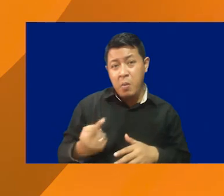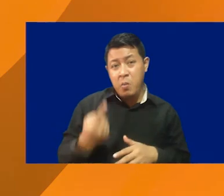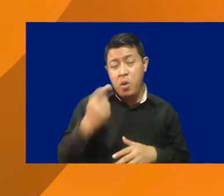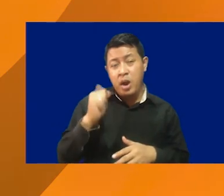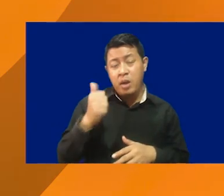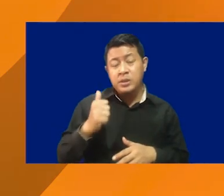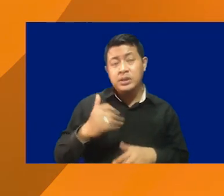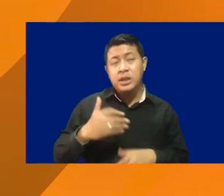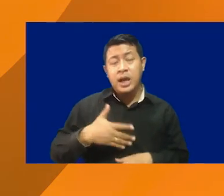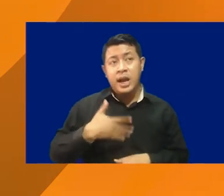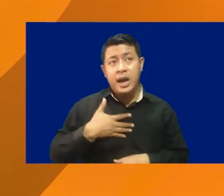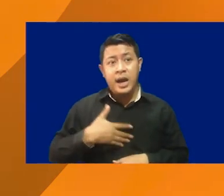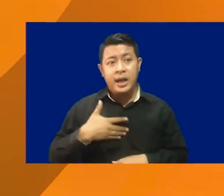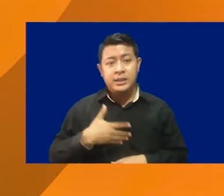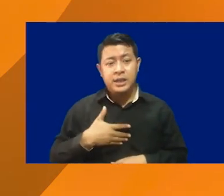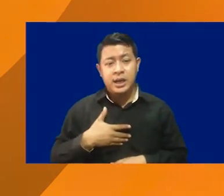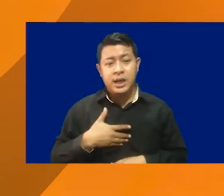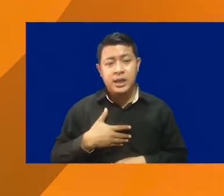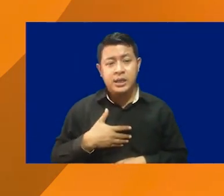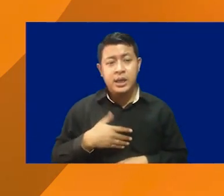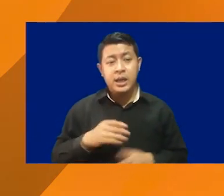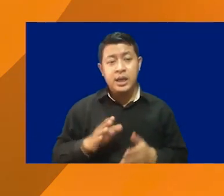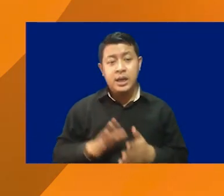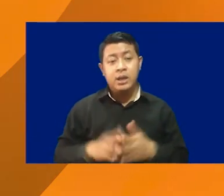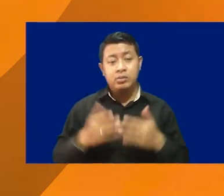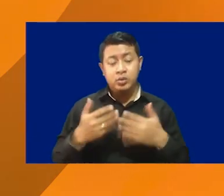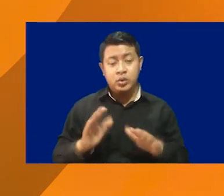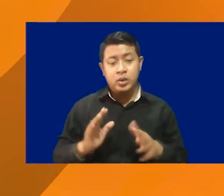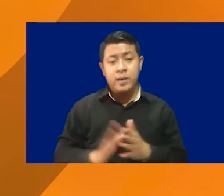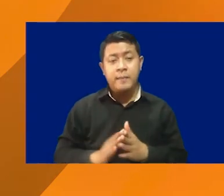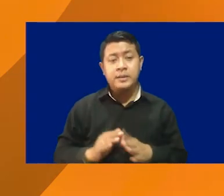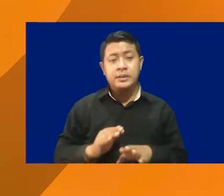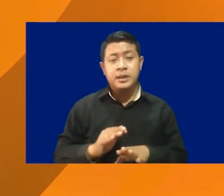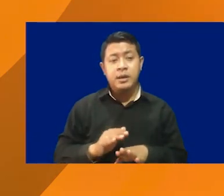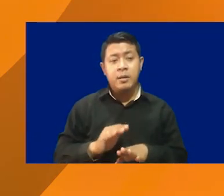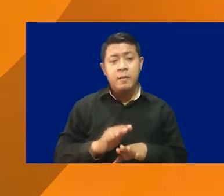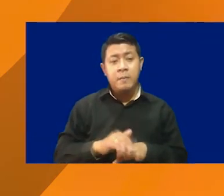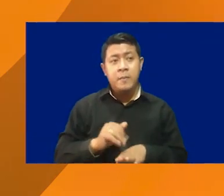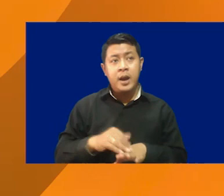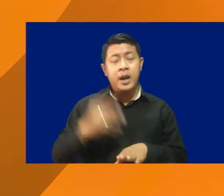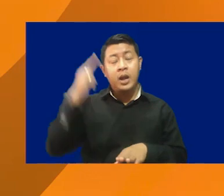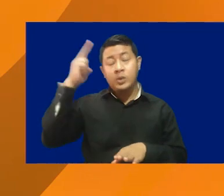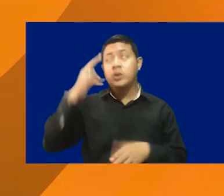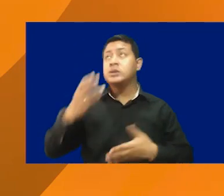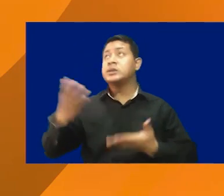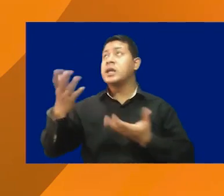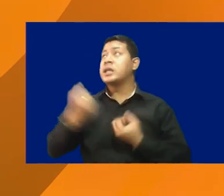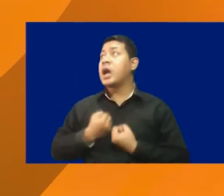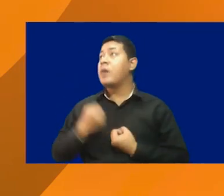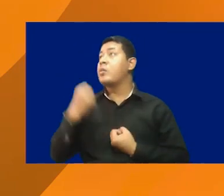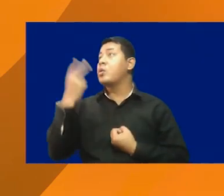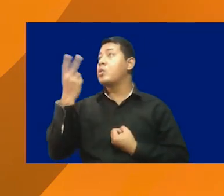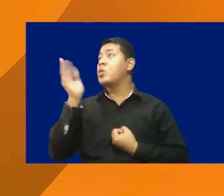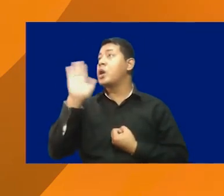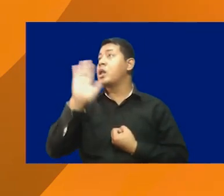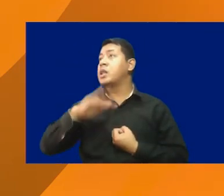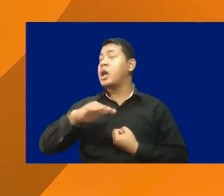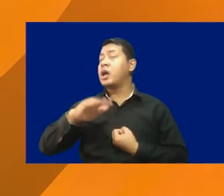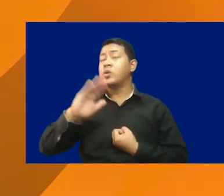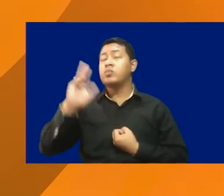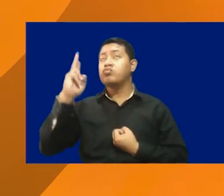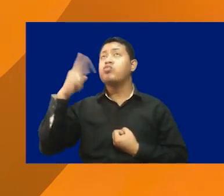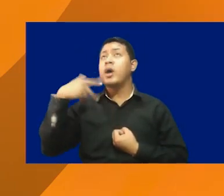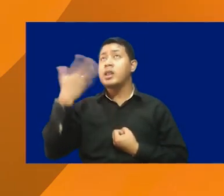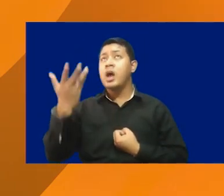setelah saat itu, saya mulai bisa kembali merasakan. Dan pada akhirnya panggilan Tuhan saya